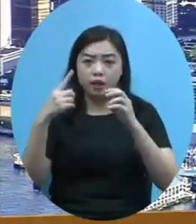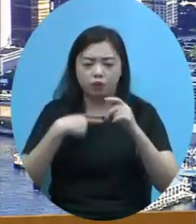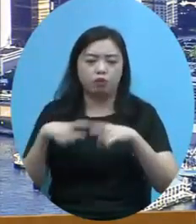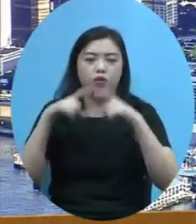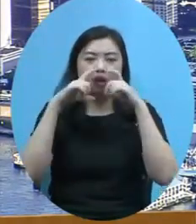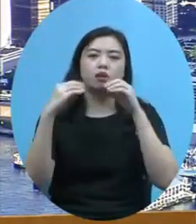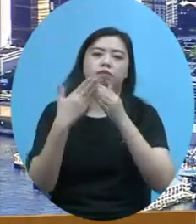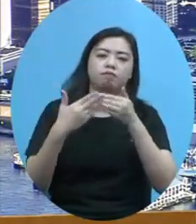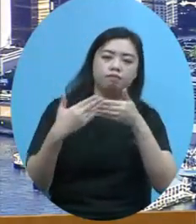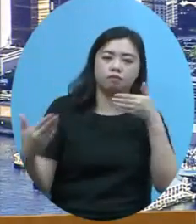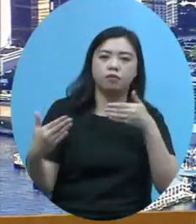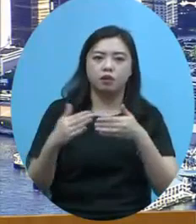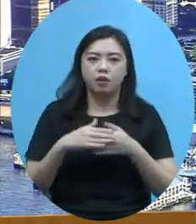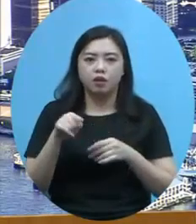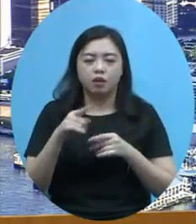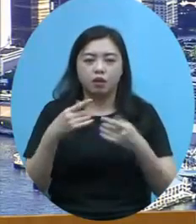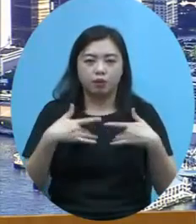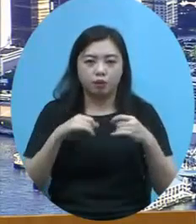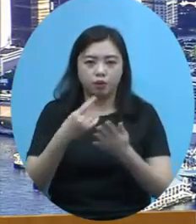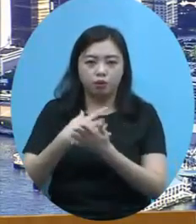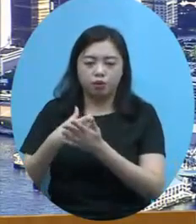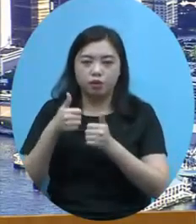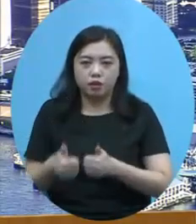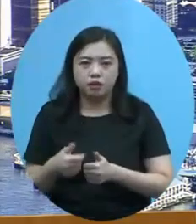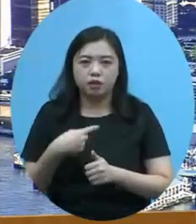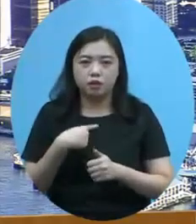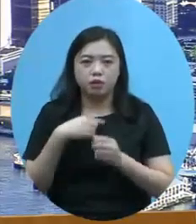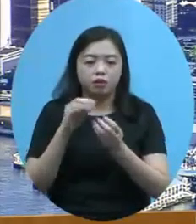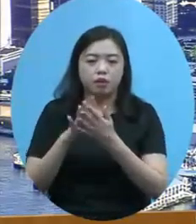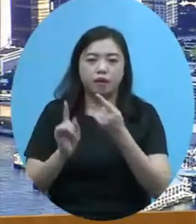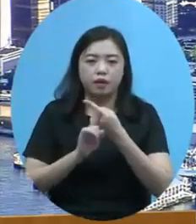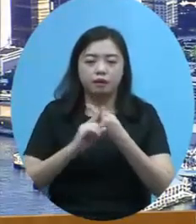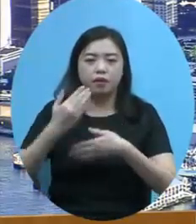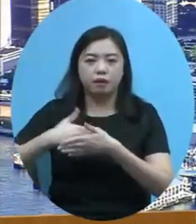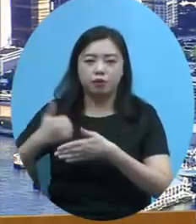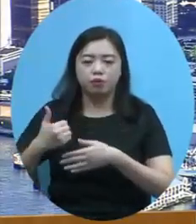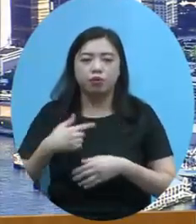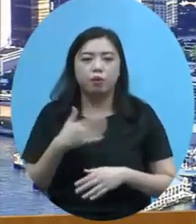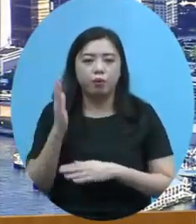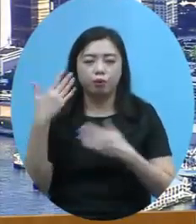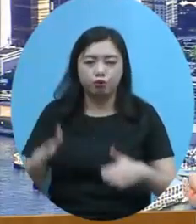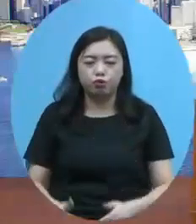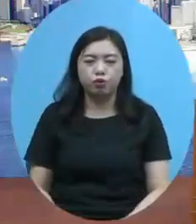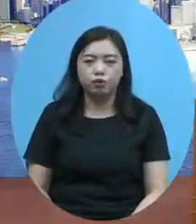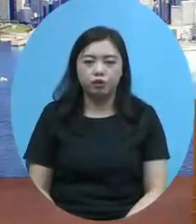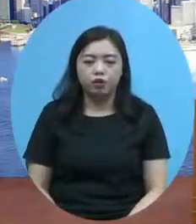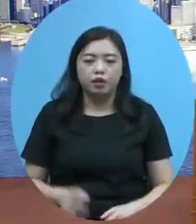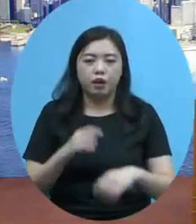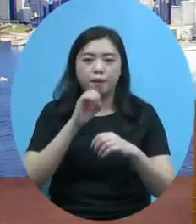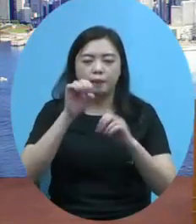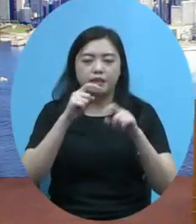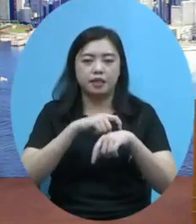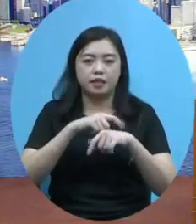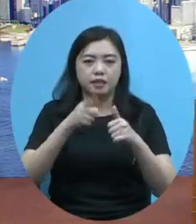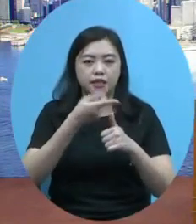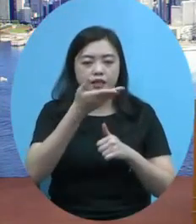交距離，遵守感染控制規定，減低呢個嘅感染風險嘅。咁今日我嘅報告係咁多， 而家提問時間，請大家